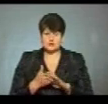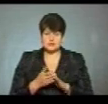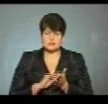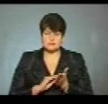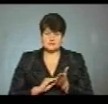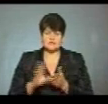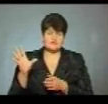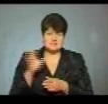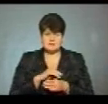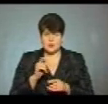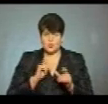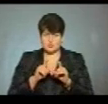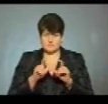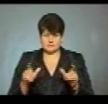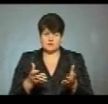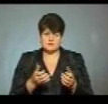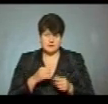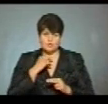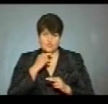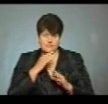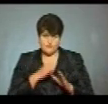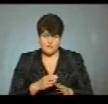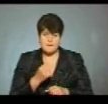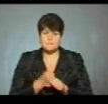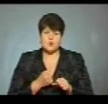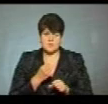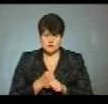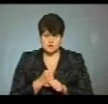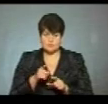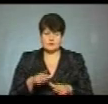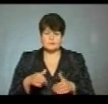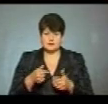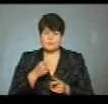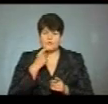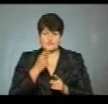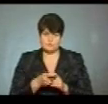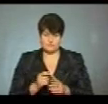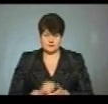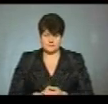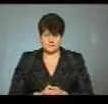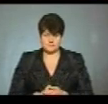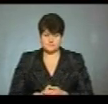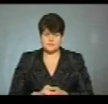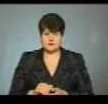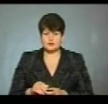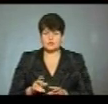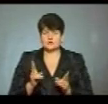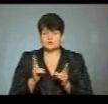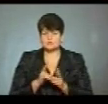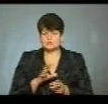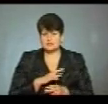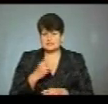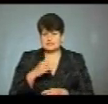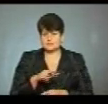всіма університетами. Візьмемо його до уваги і опрацюємо, і тоді вам надамо відповідь. Тривала зустріч 30